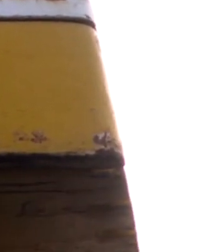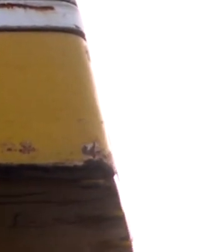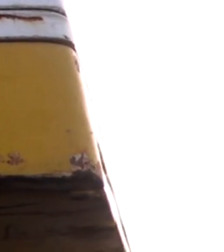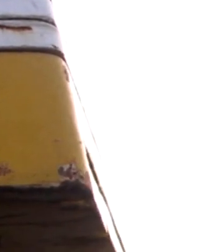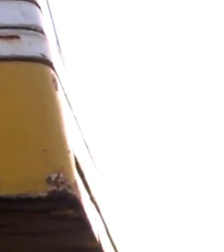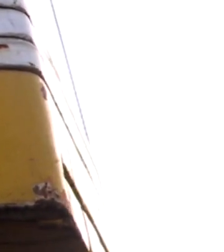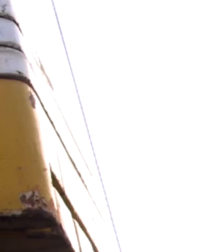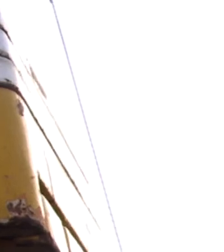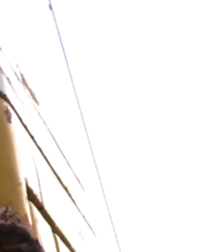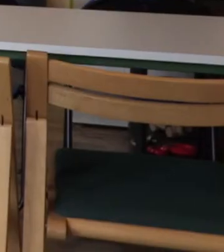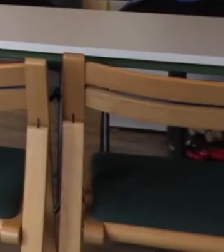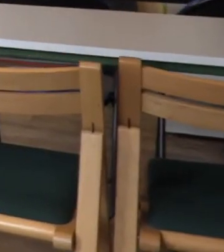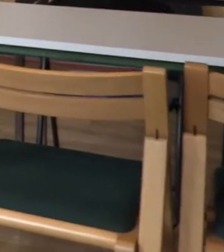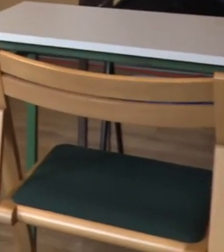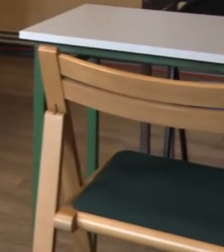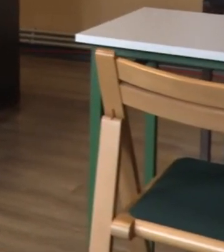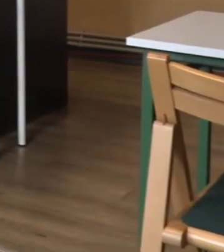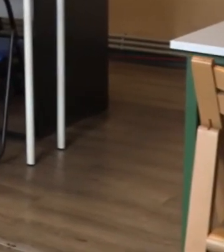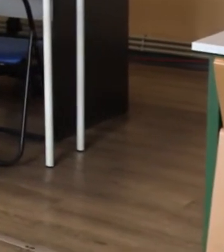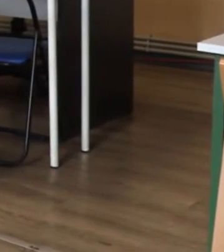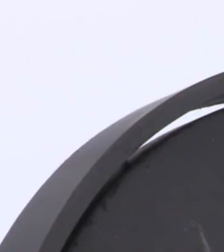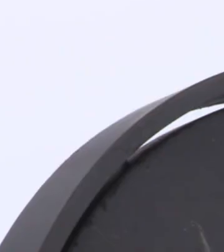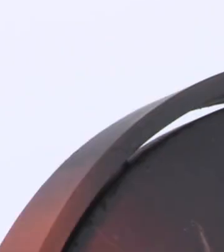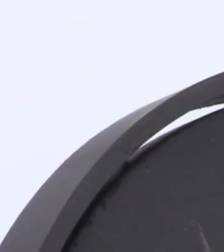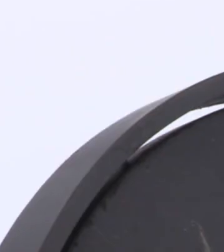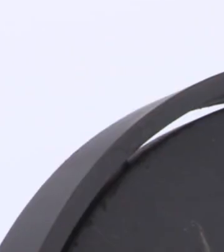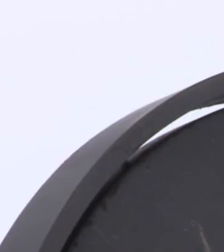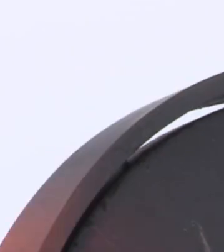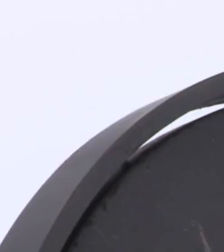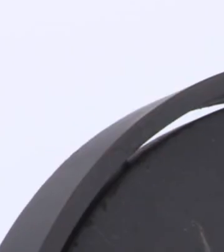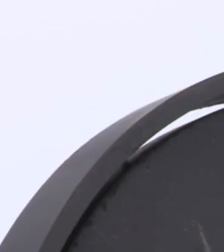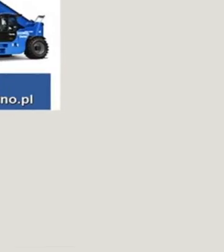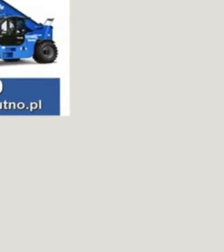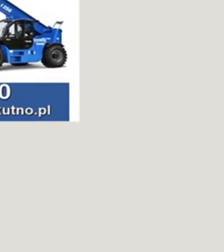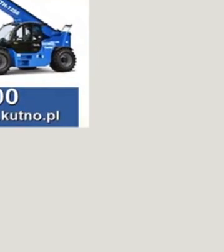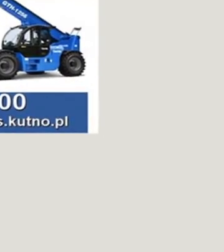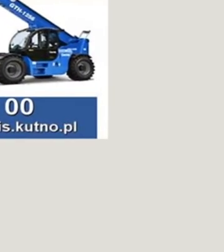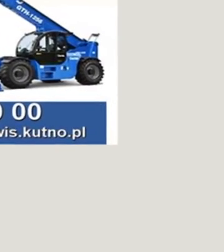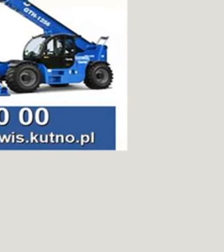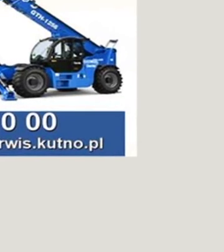80% kosztów. Ośrodek szkoleniowy Multiservice Siemirackiego 18 Kutno. Zapraszamy!